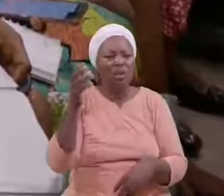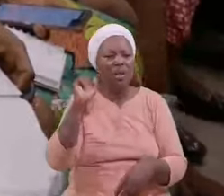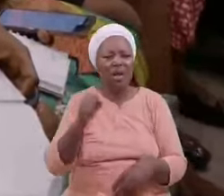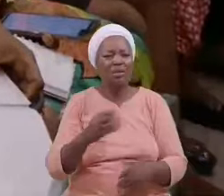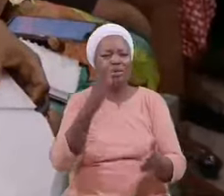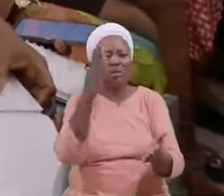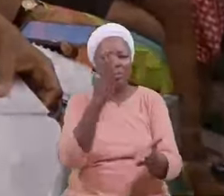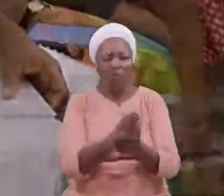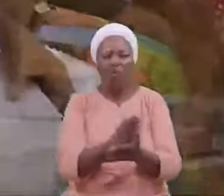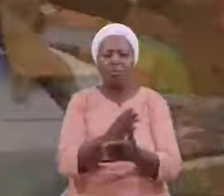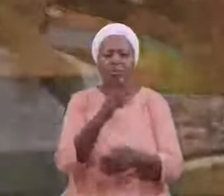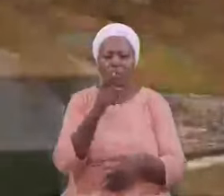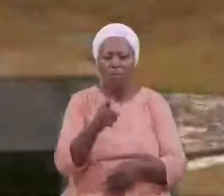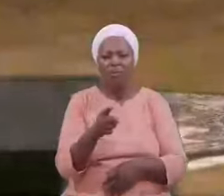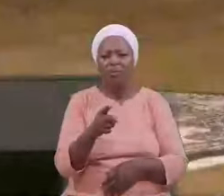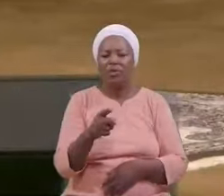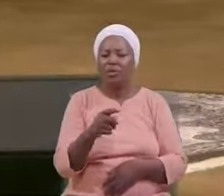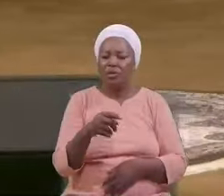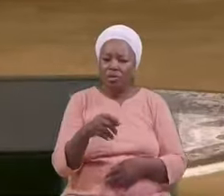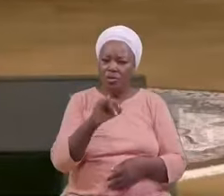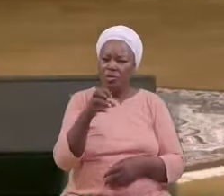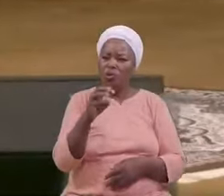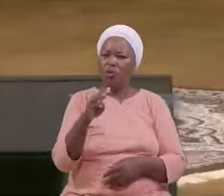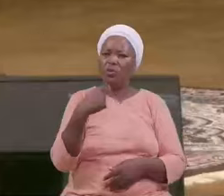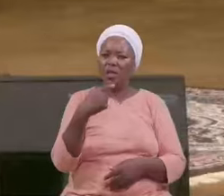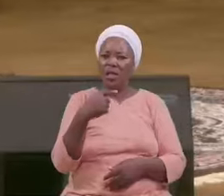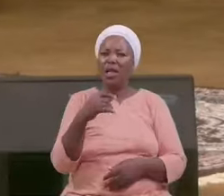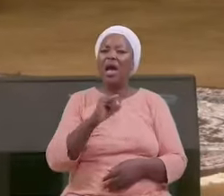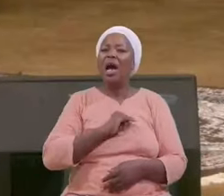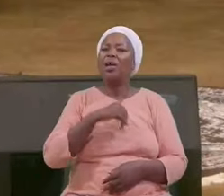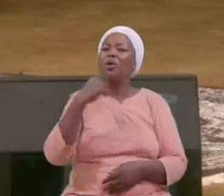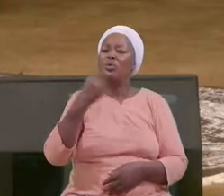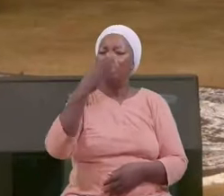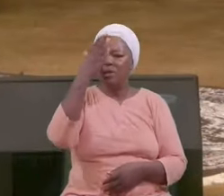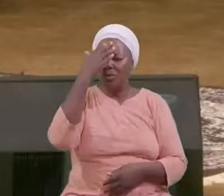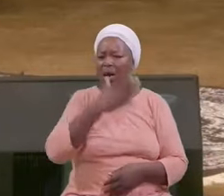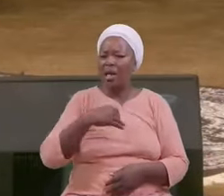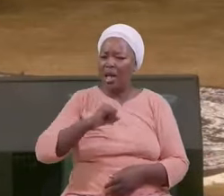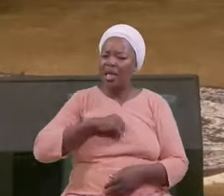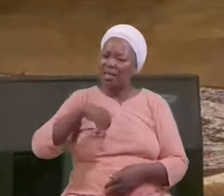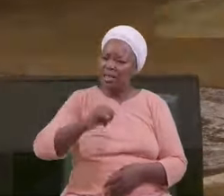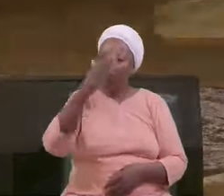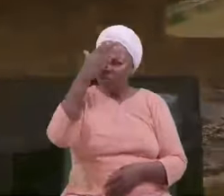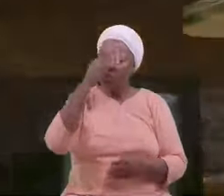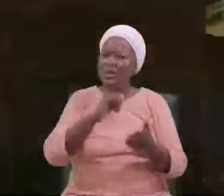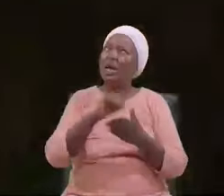Job a dit, je savais, je continue de savoir que tu peux